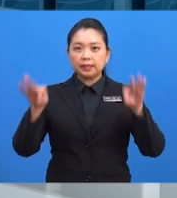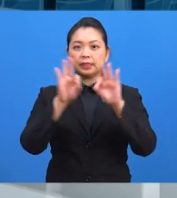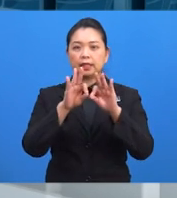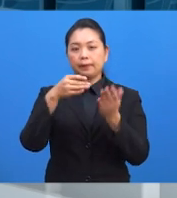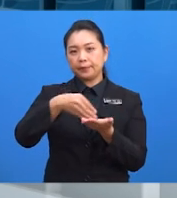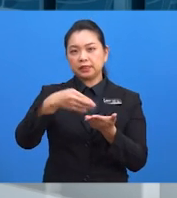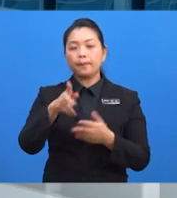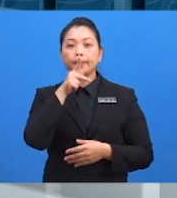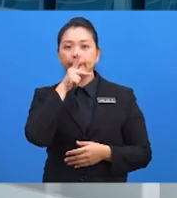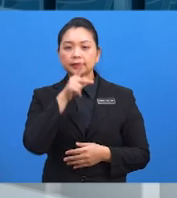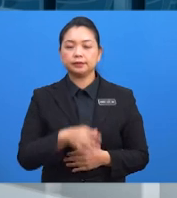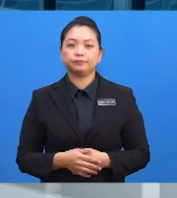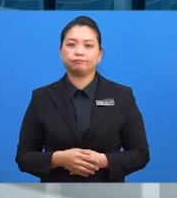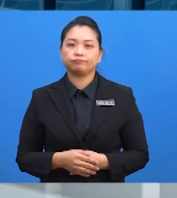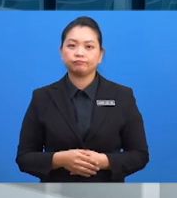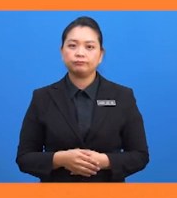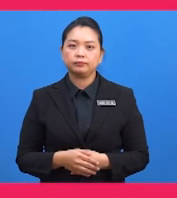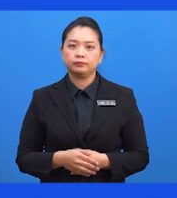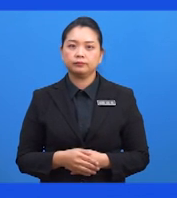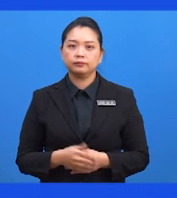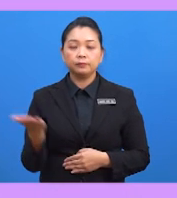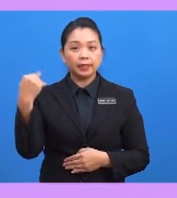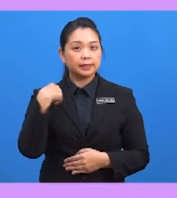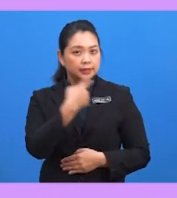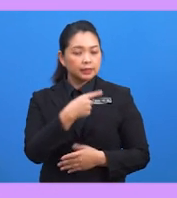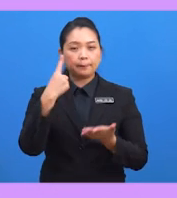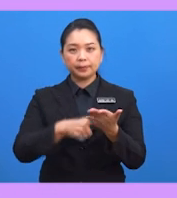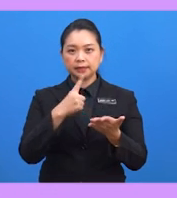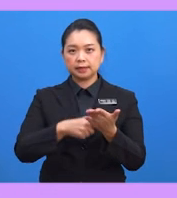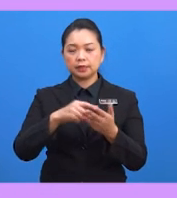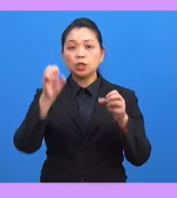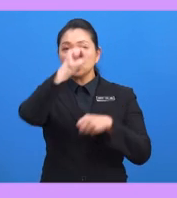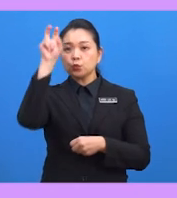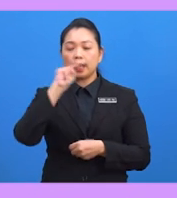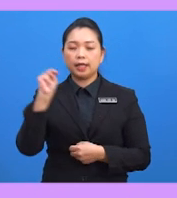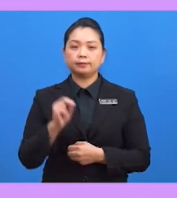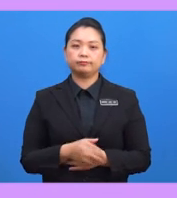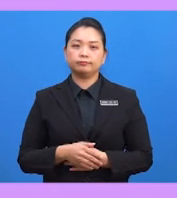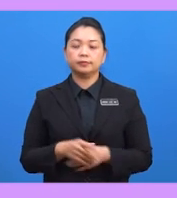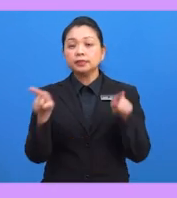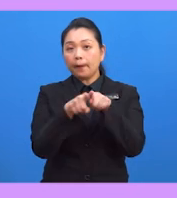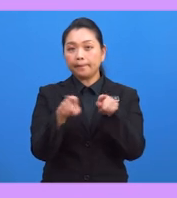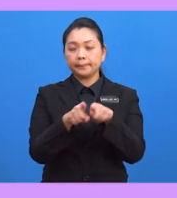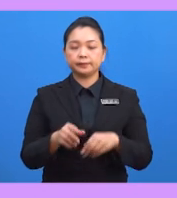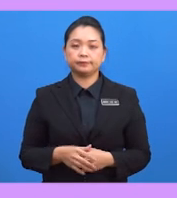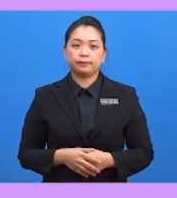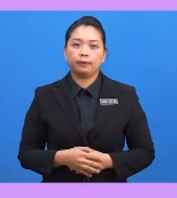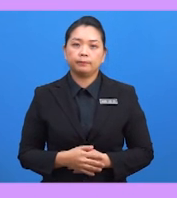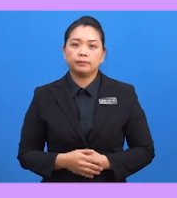kepentingan belanjawan peribadi. Mari kita bincangkan soalan pengayaan